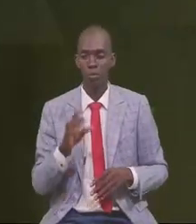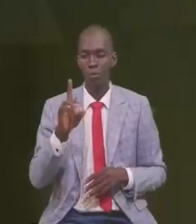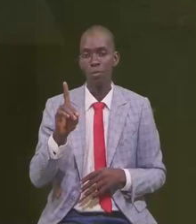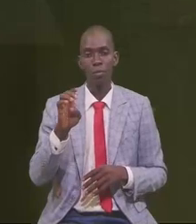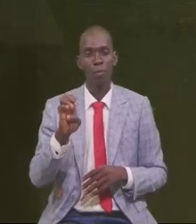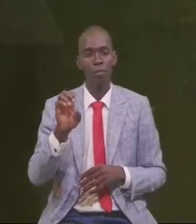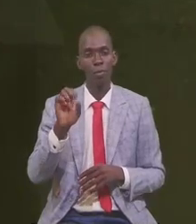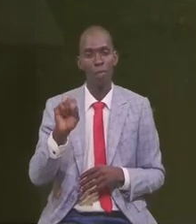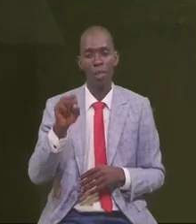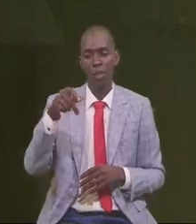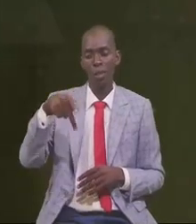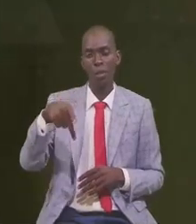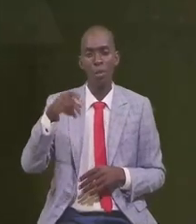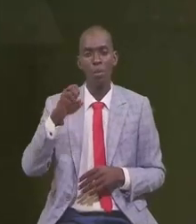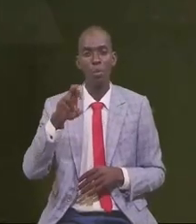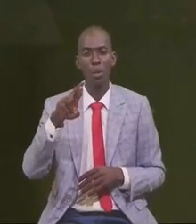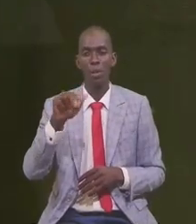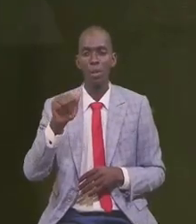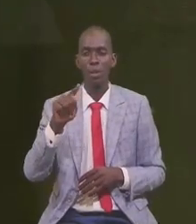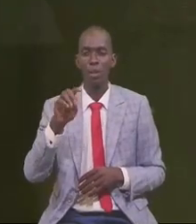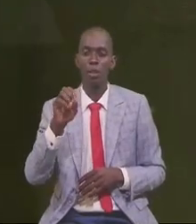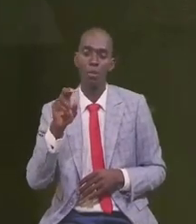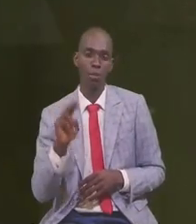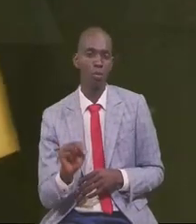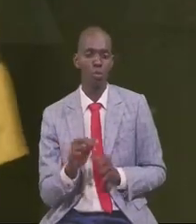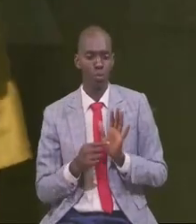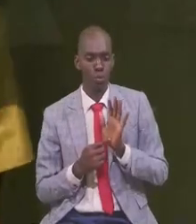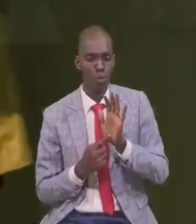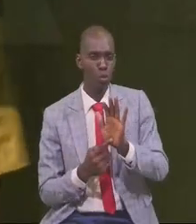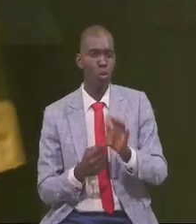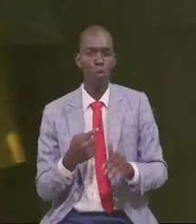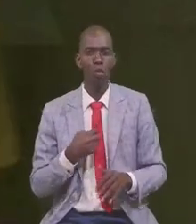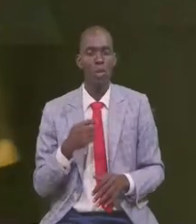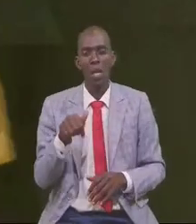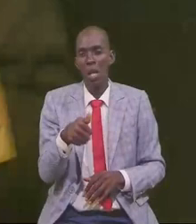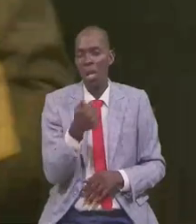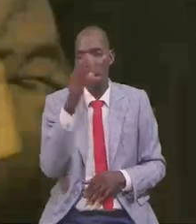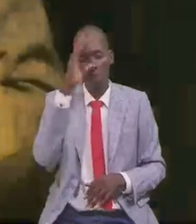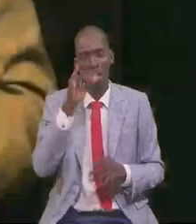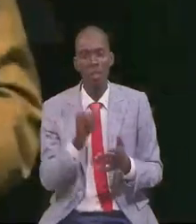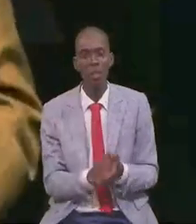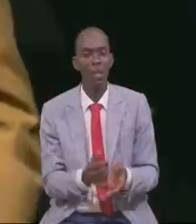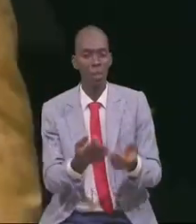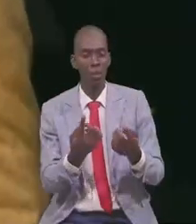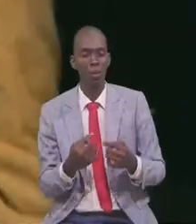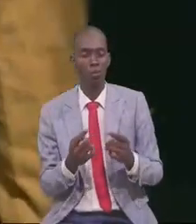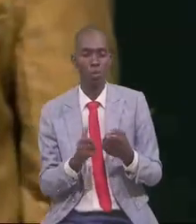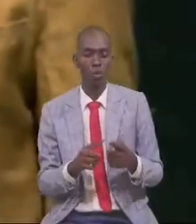Ils étaient donc désireux. Montrez-moi quelqu'un qui commence à venir à Christ avec un